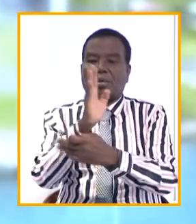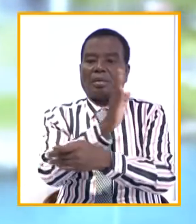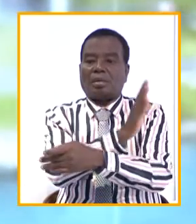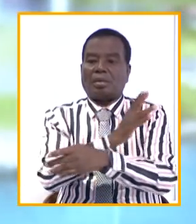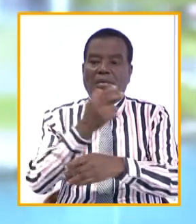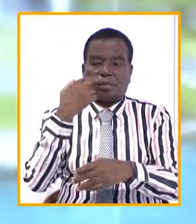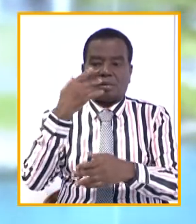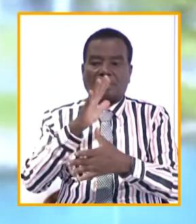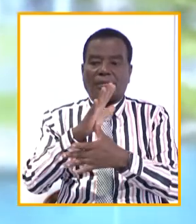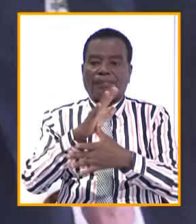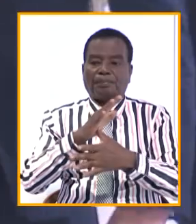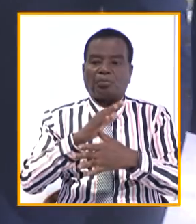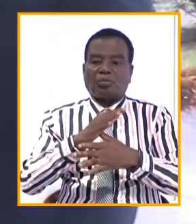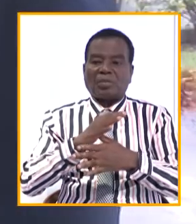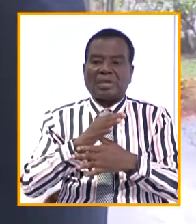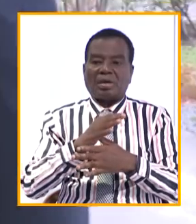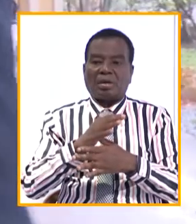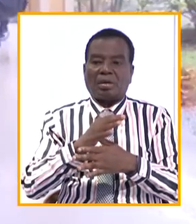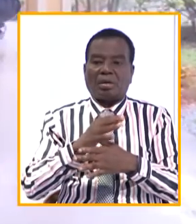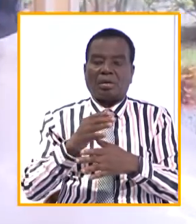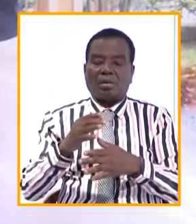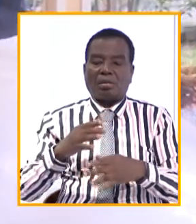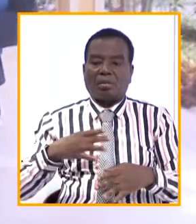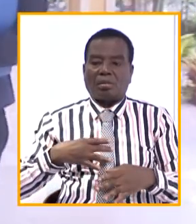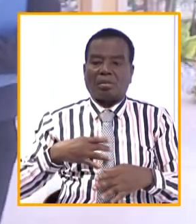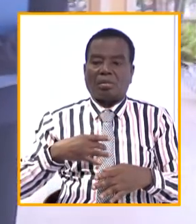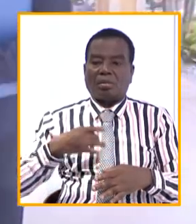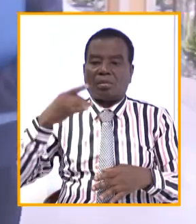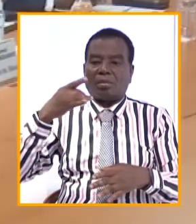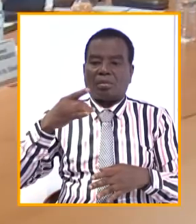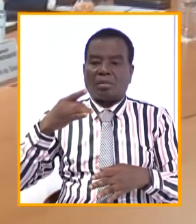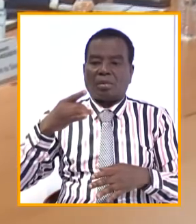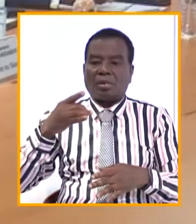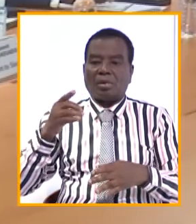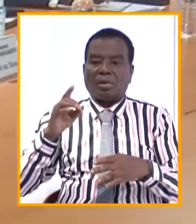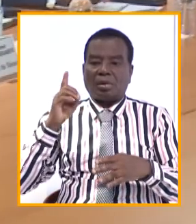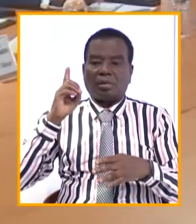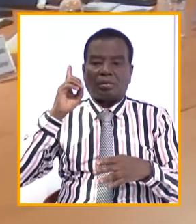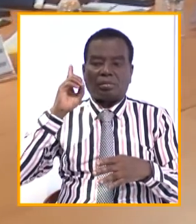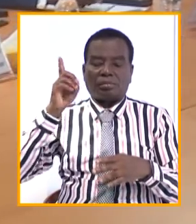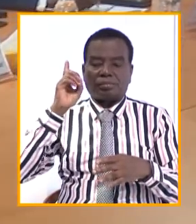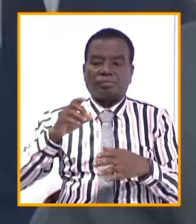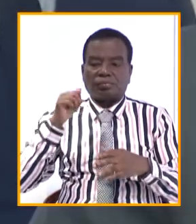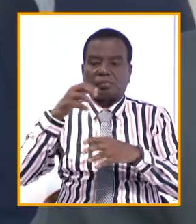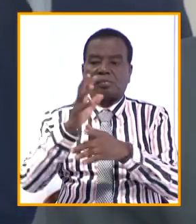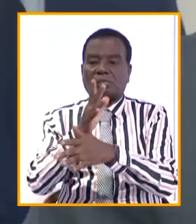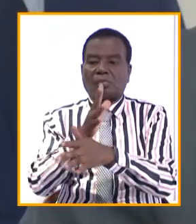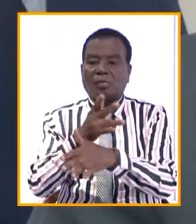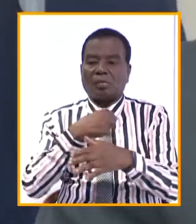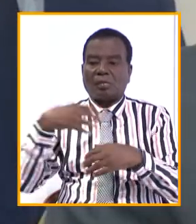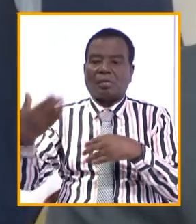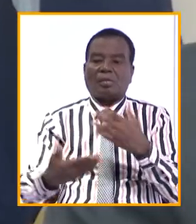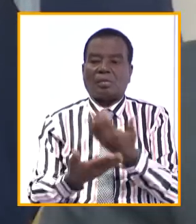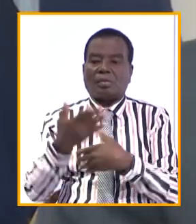échanges. Reportage. Une délégation du Parlement allemand reçue par le président du Sénat, Oussou